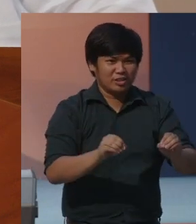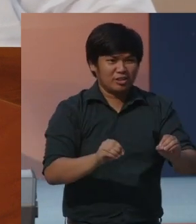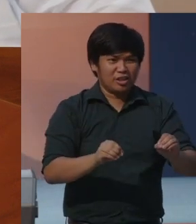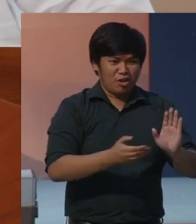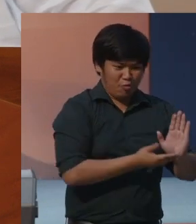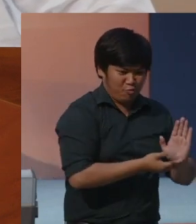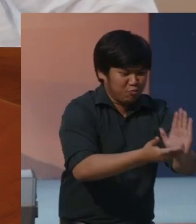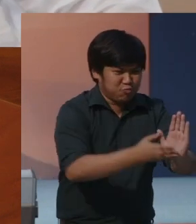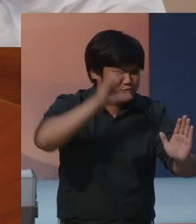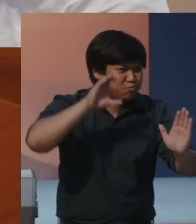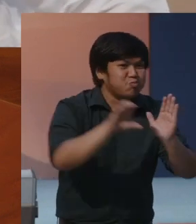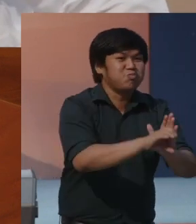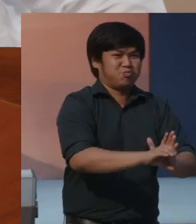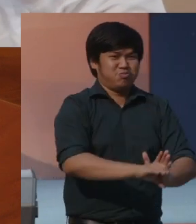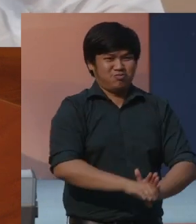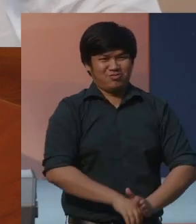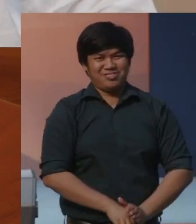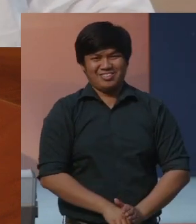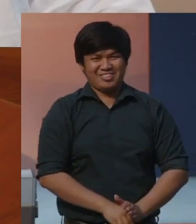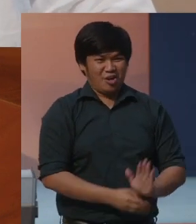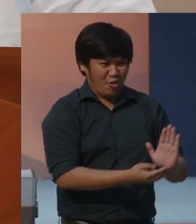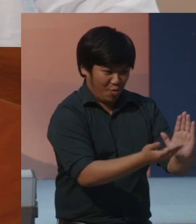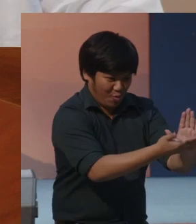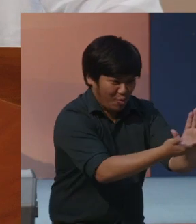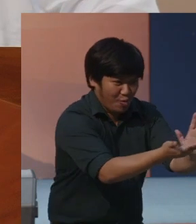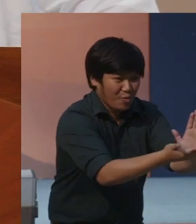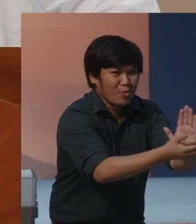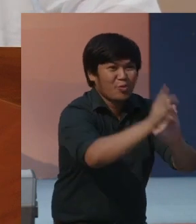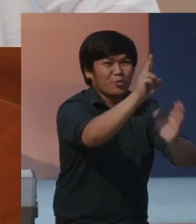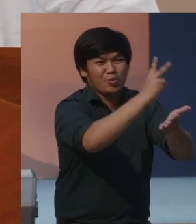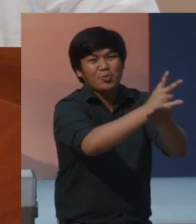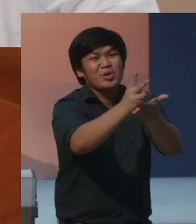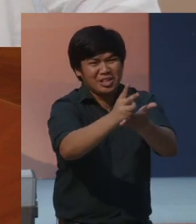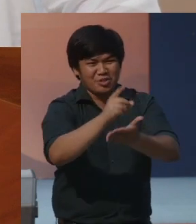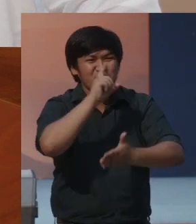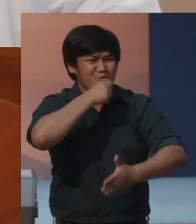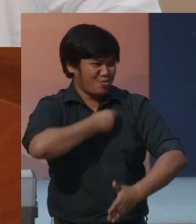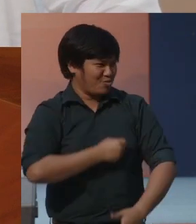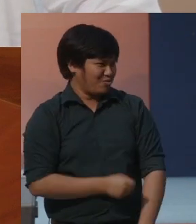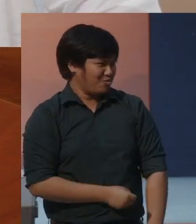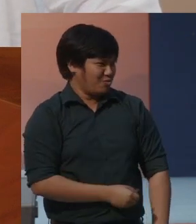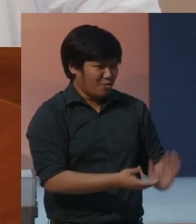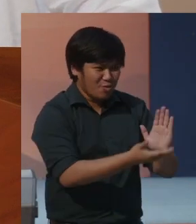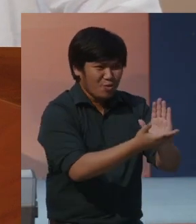ang litrato ni Jamie, 7 weeks old.